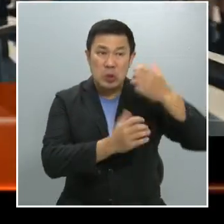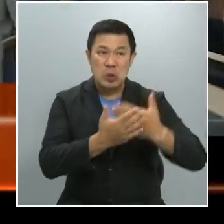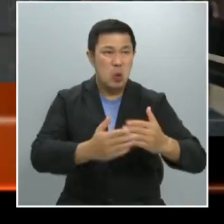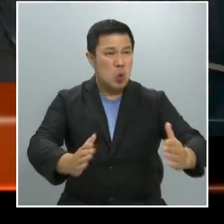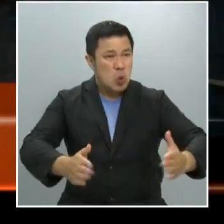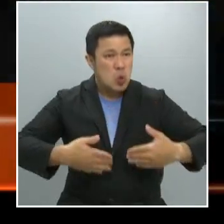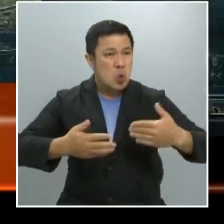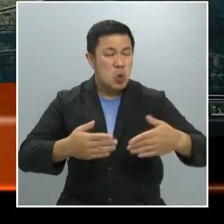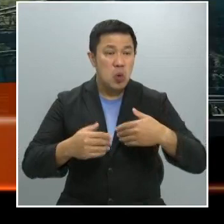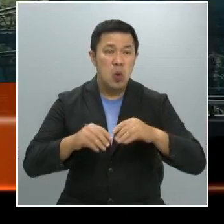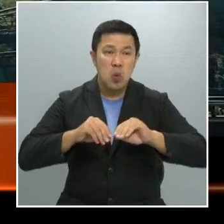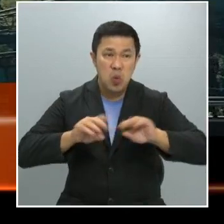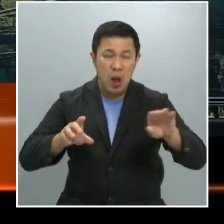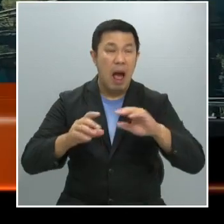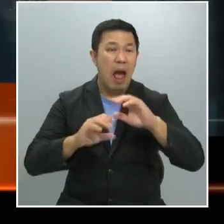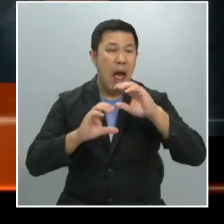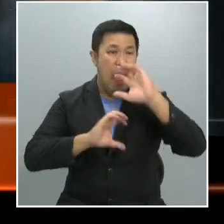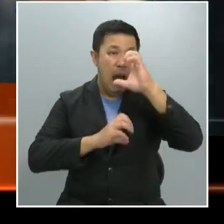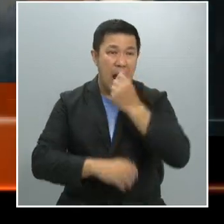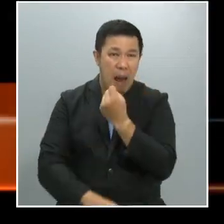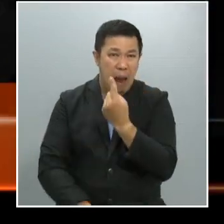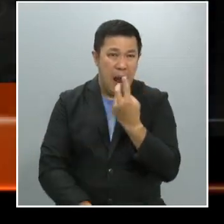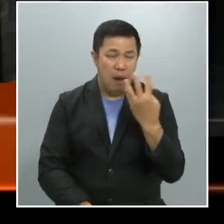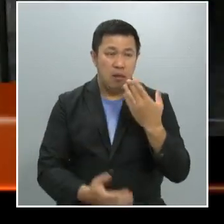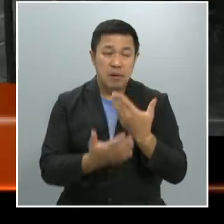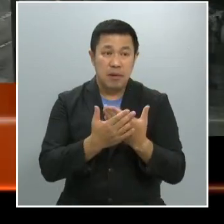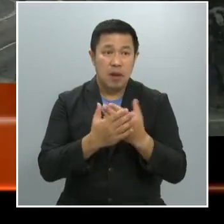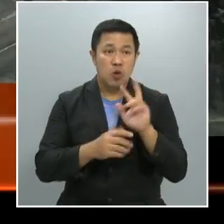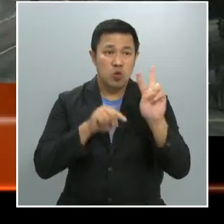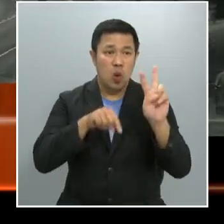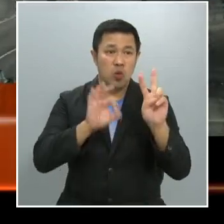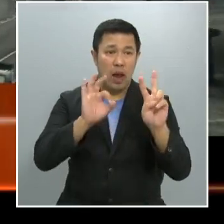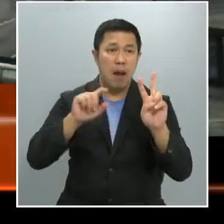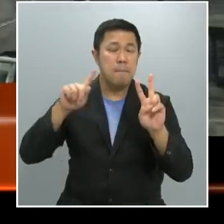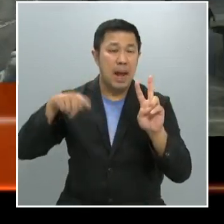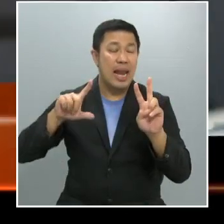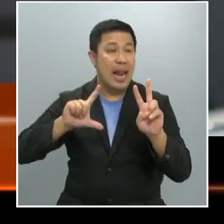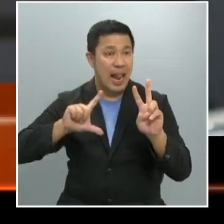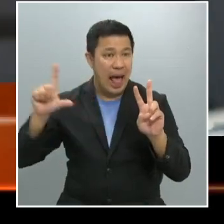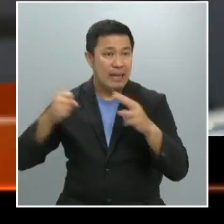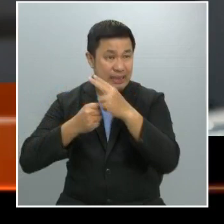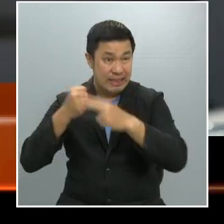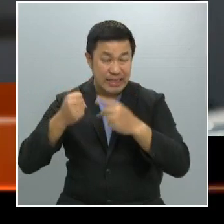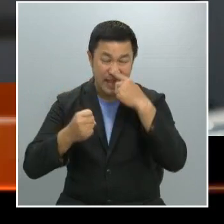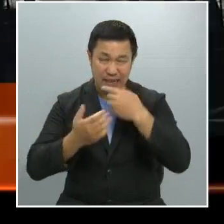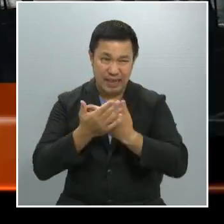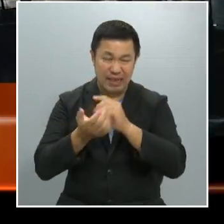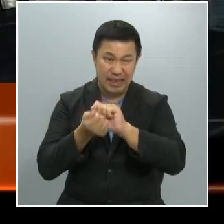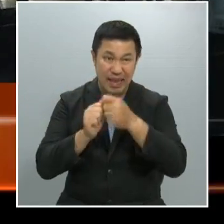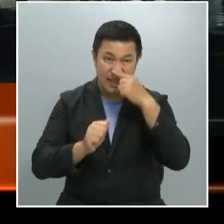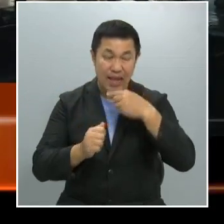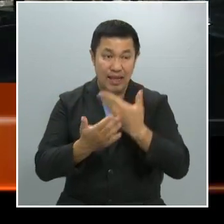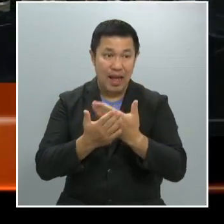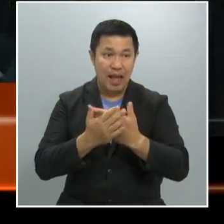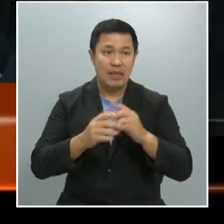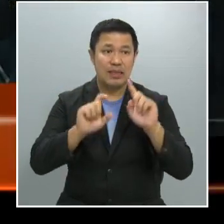จากการฉายทั้ง4ภาคไปได้มากกว่า 2.9 พันล้านดอลลาร์สหรัฐหรือมากกว่า 100,000 ล้านบาทปีนี้สิ้น